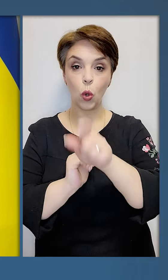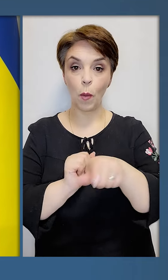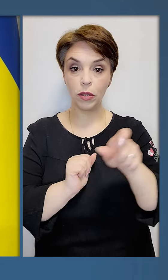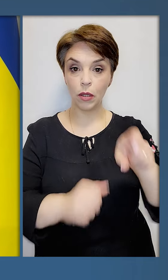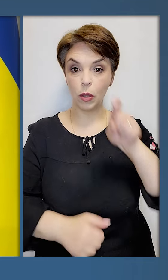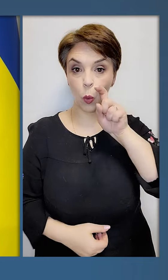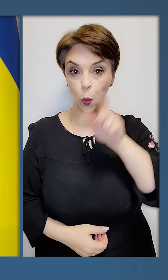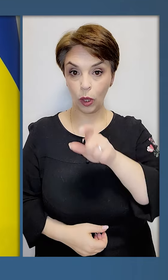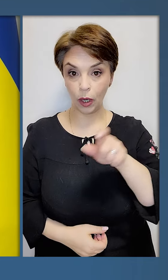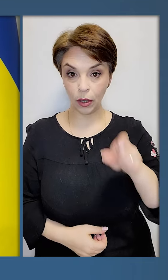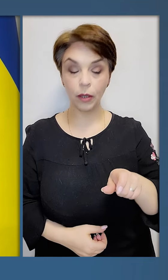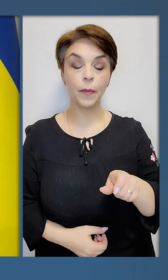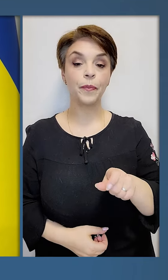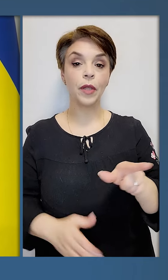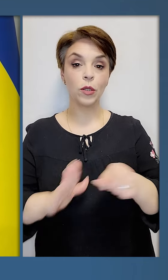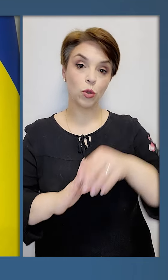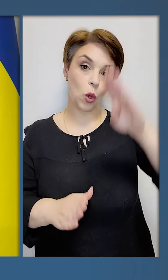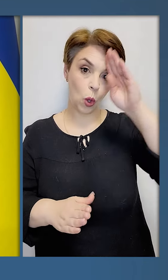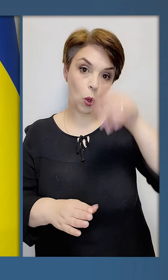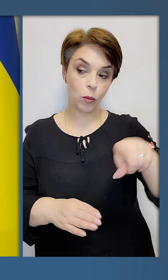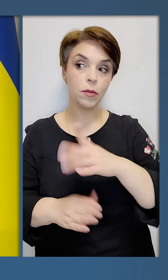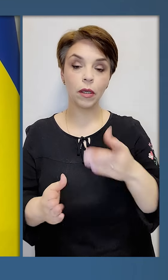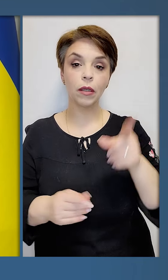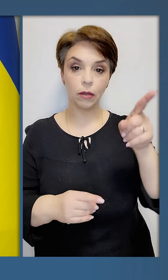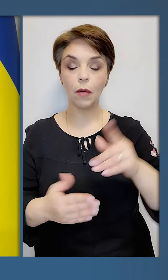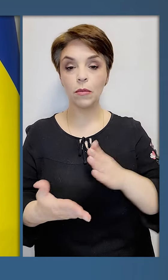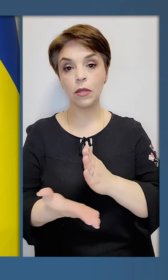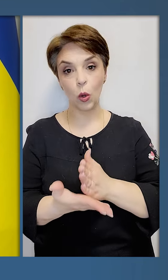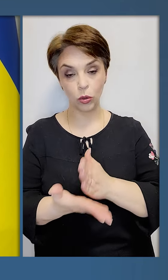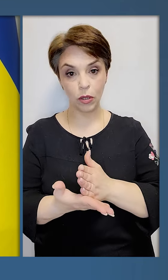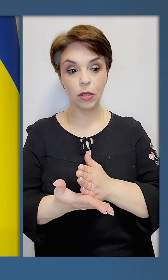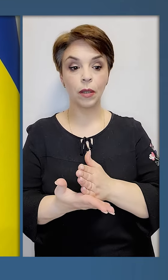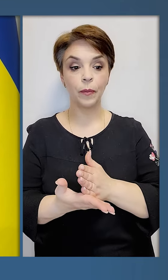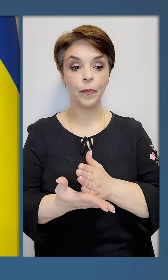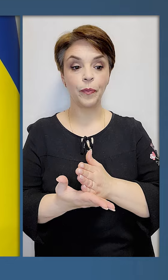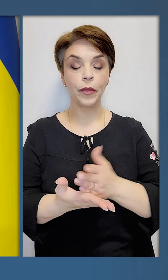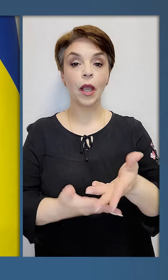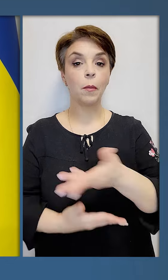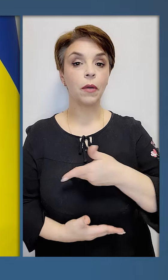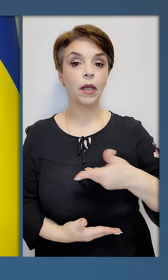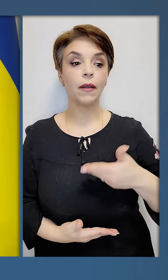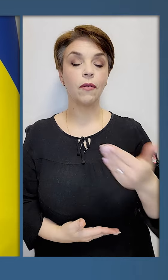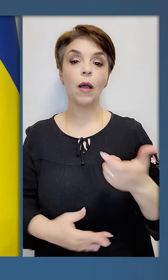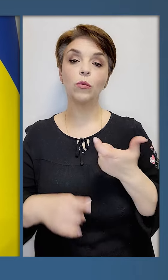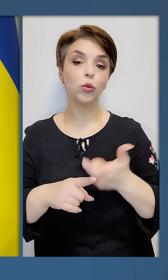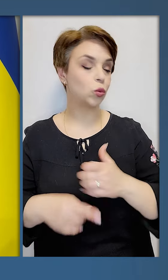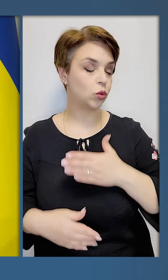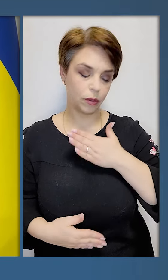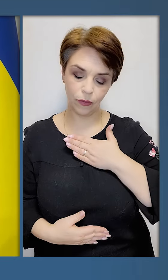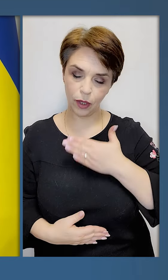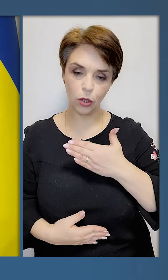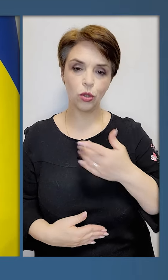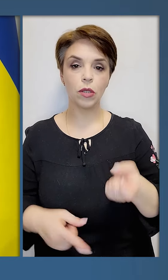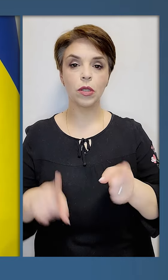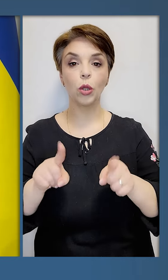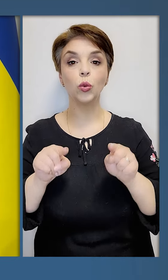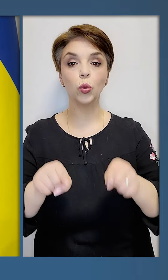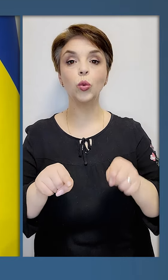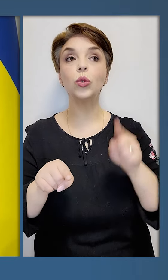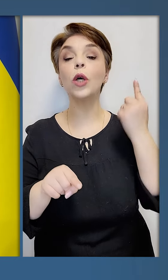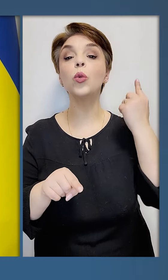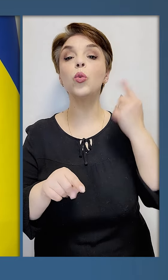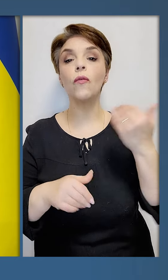громадянами України, з хлопцями, які там от знаходяться. Так, ми вам дуже вдячні за ту